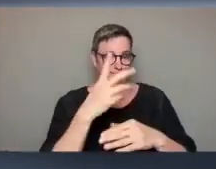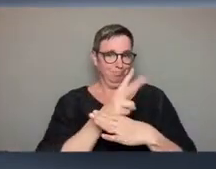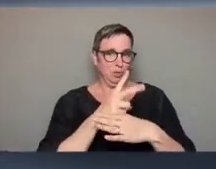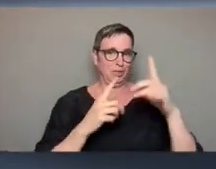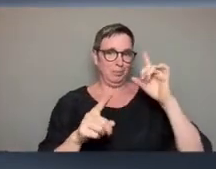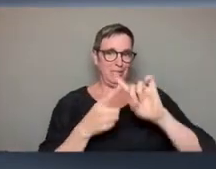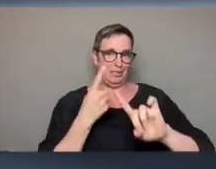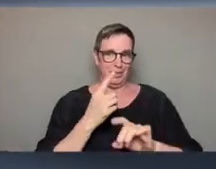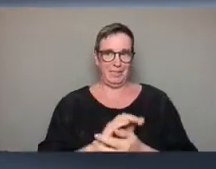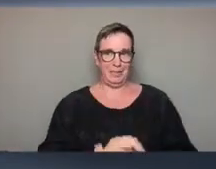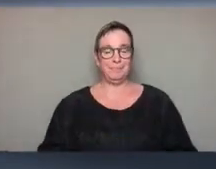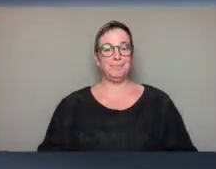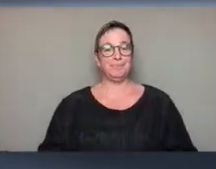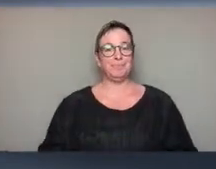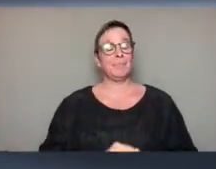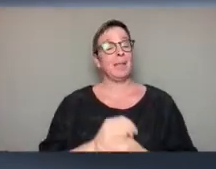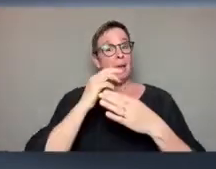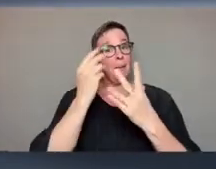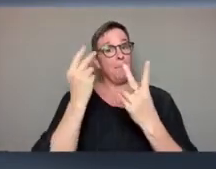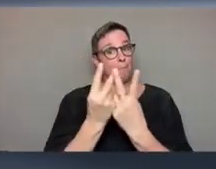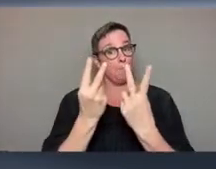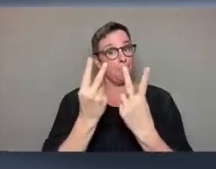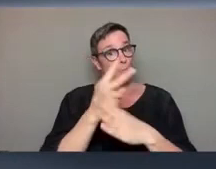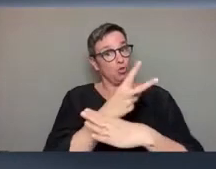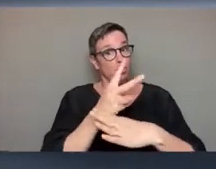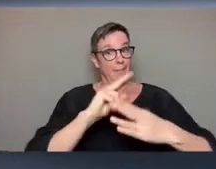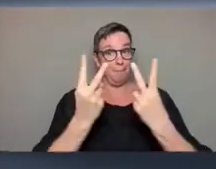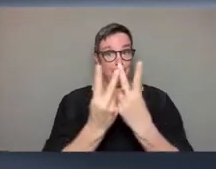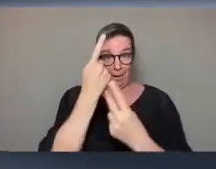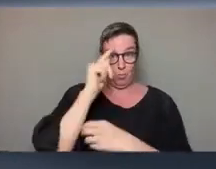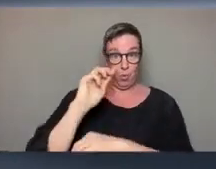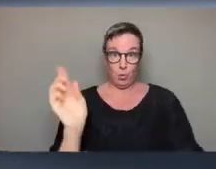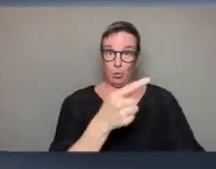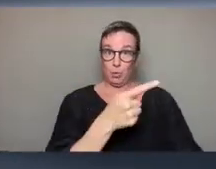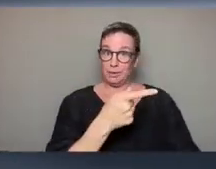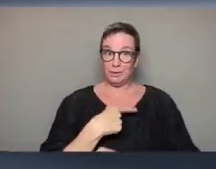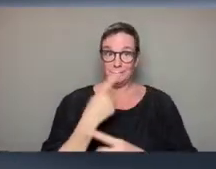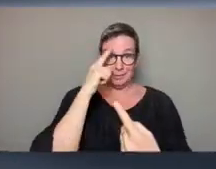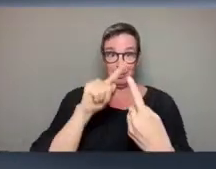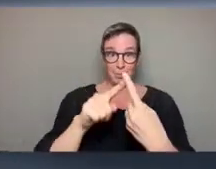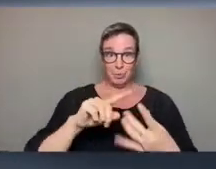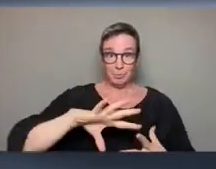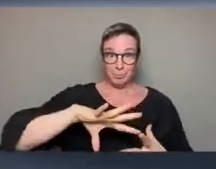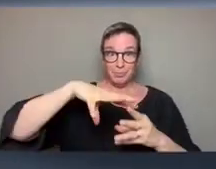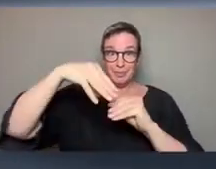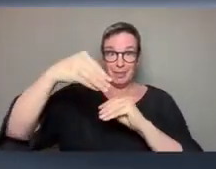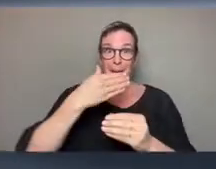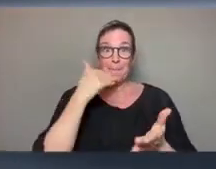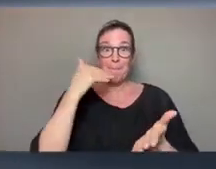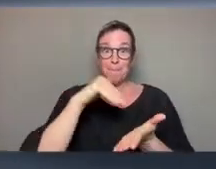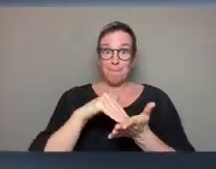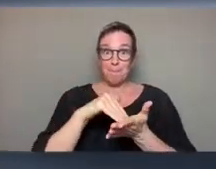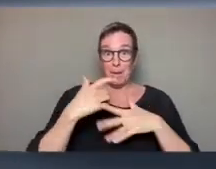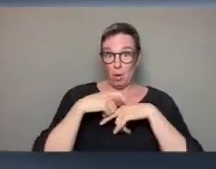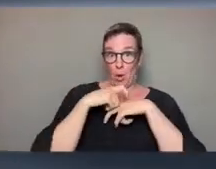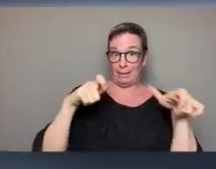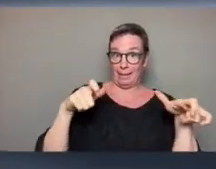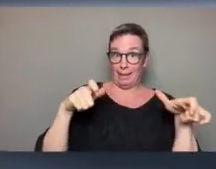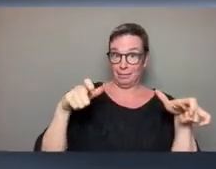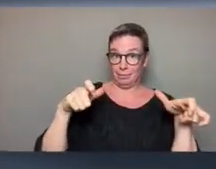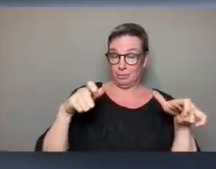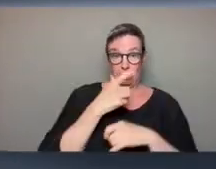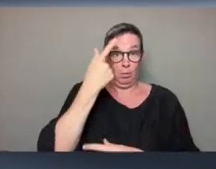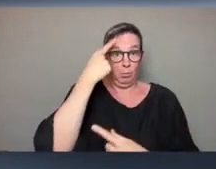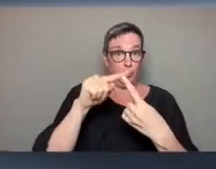Ce projet Parc pour tous et tous est un projet qui vise à développer une meilleure accessibilité dans les parcs afin que tout un